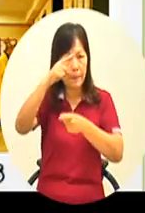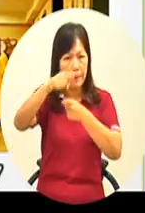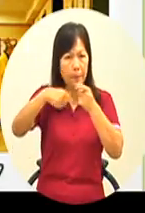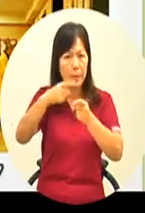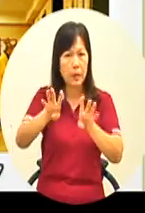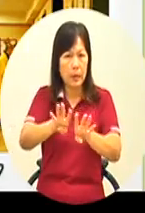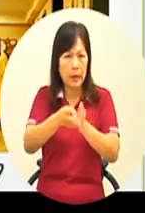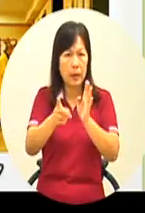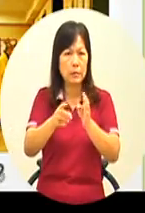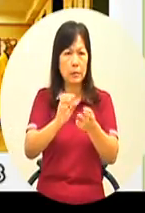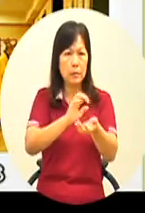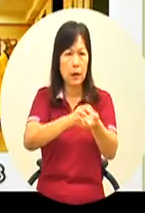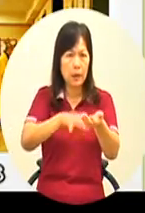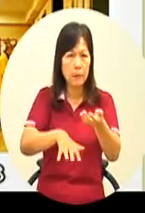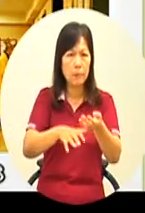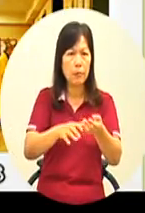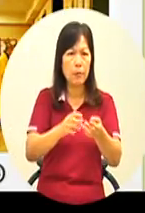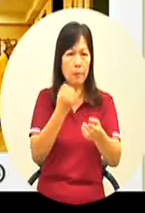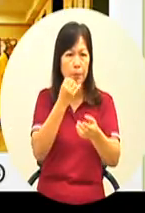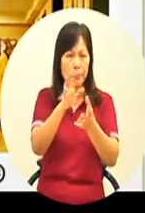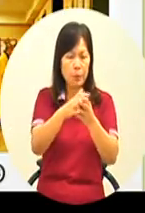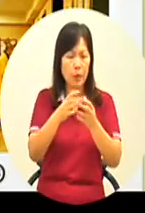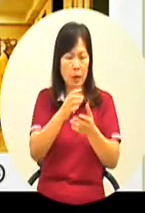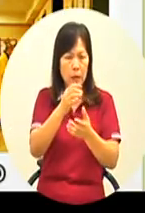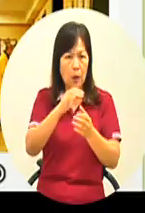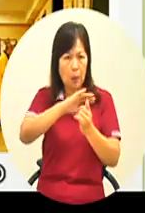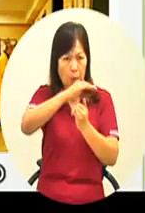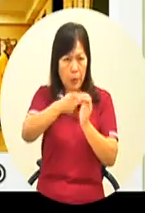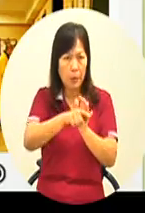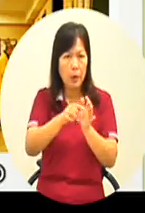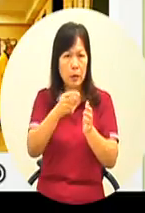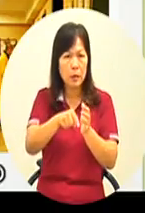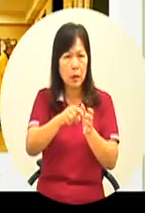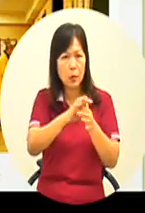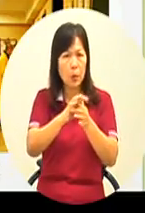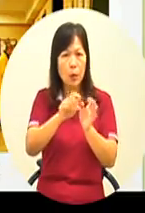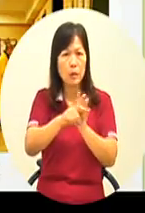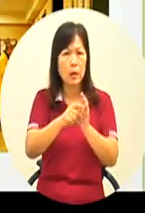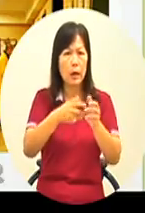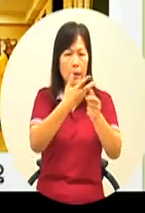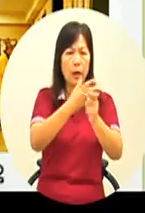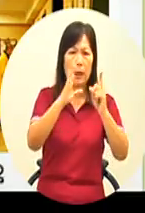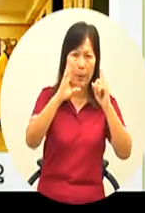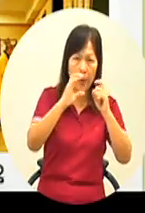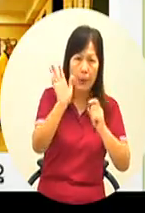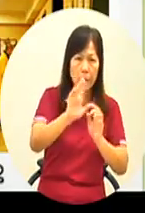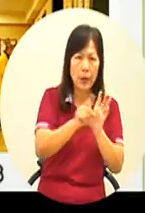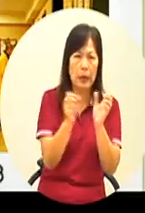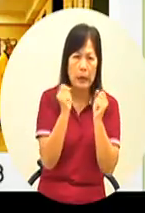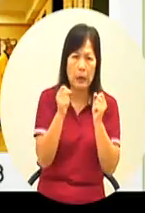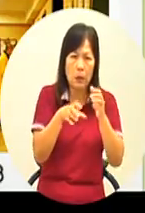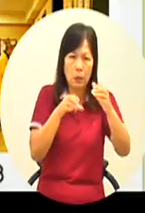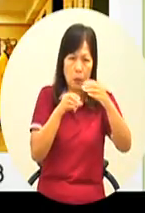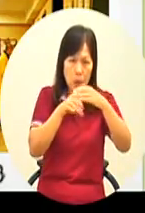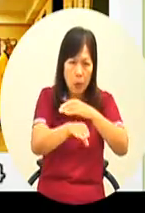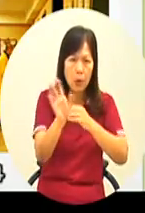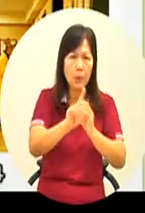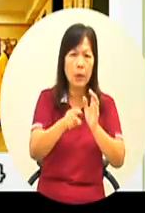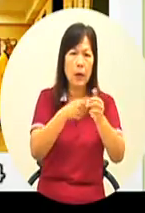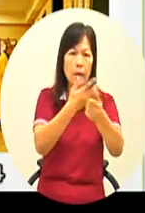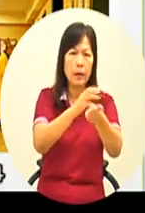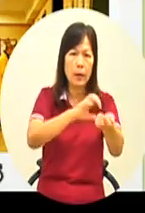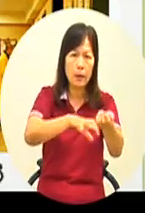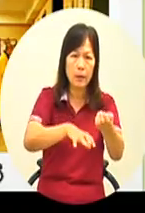的，医院呢将推出殡管行列，不再做提供礼仪室冷冻柜，让医院专门